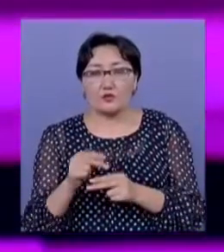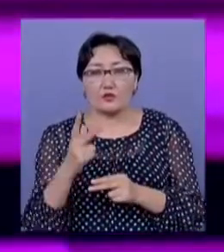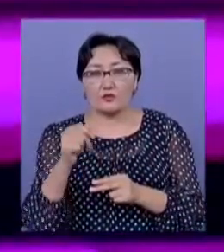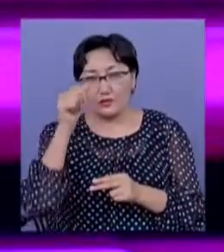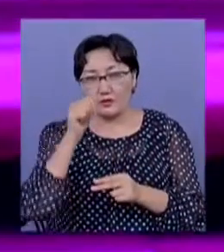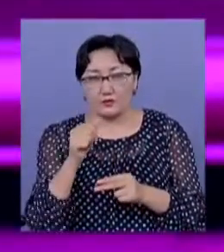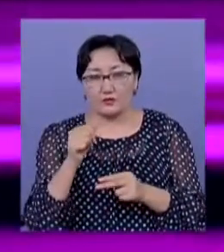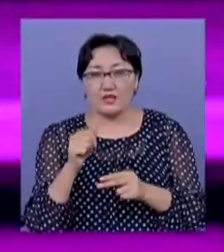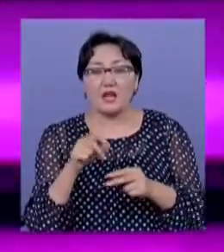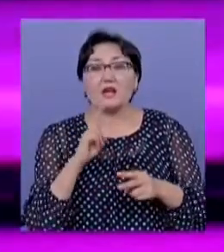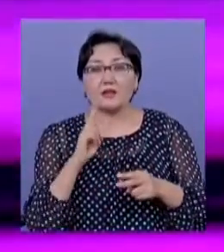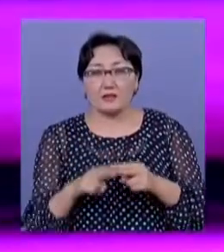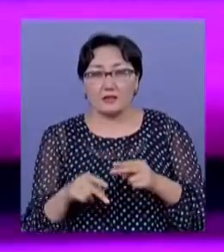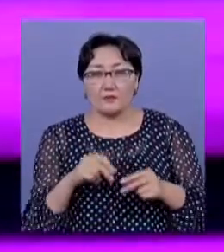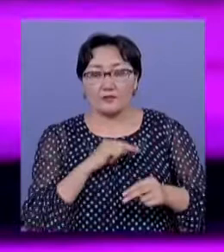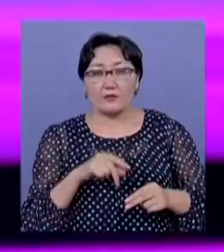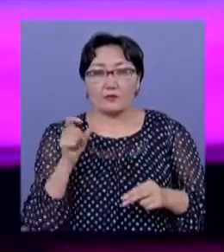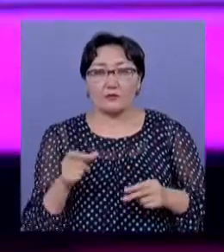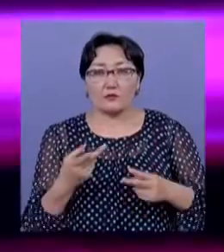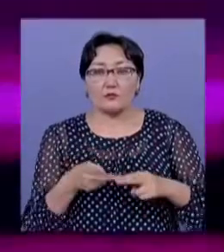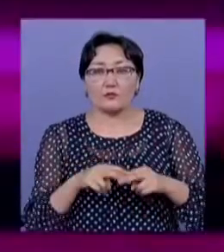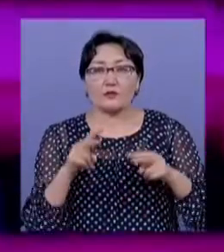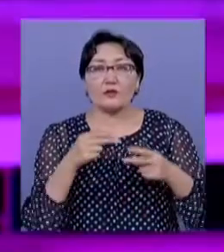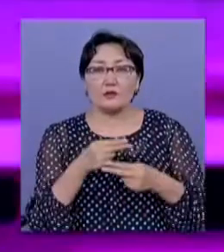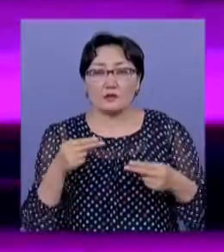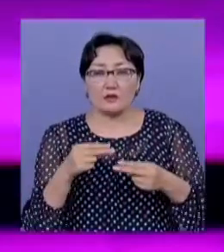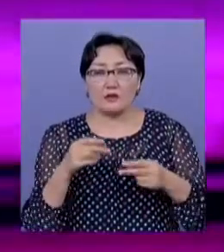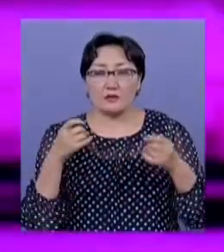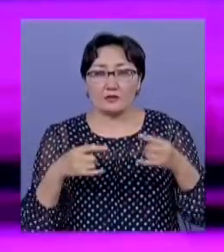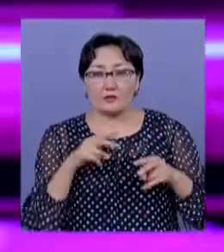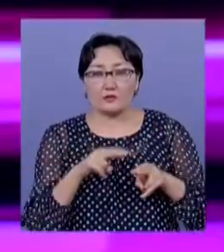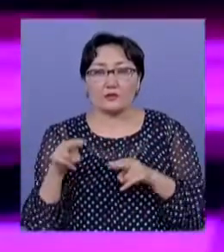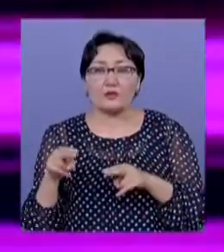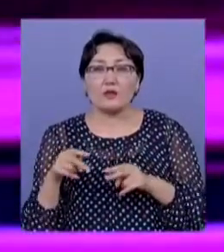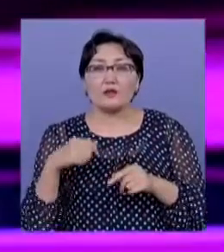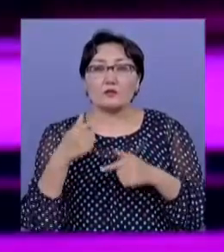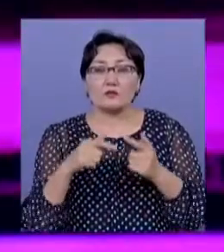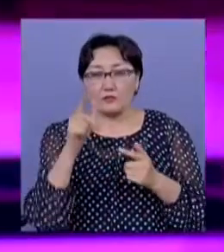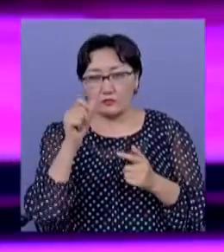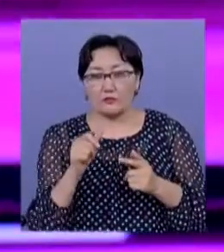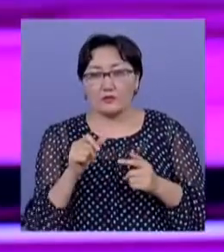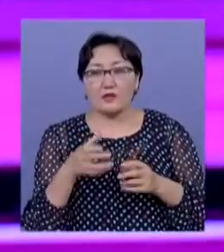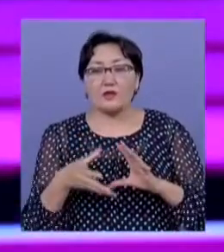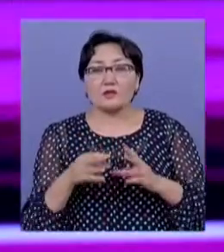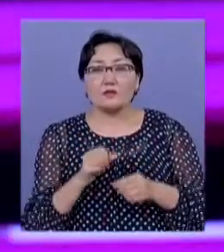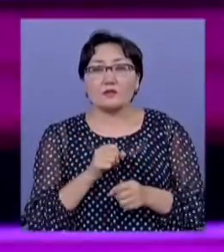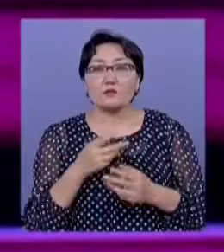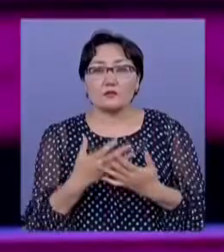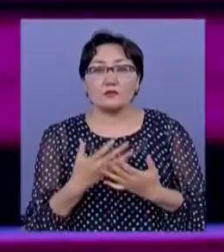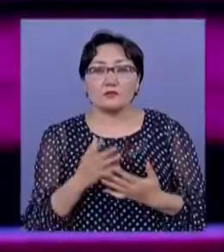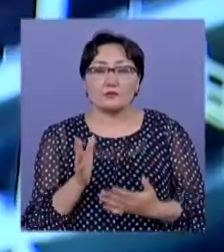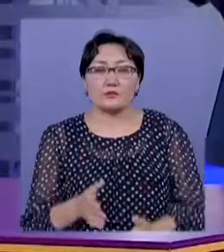ішінде аяқтаймыз деп уәде берді маман. Бұл тақырып арна тілшілерінің назарында тура 3 айдан кейін жасалған жұмыстың нәтижесін көрсететін